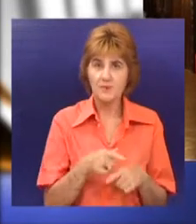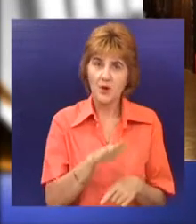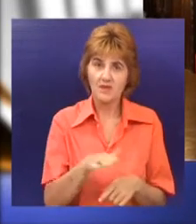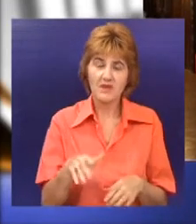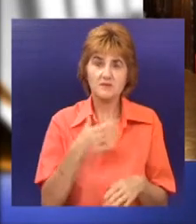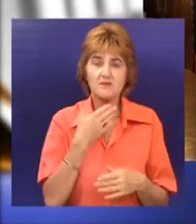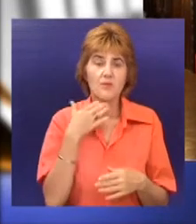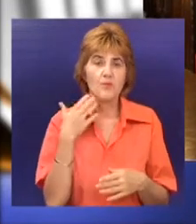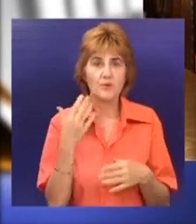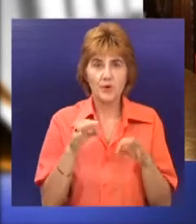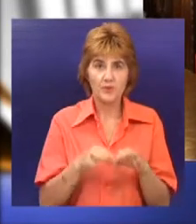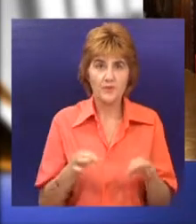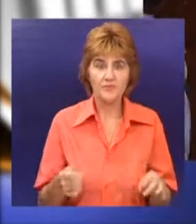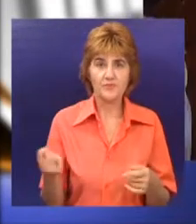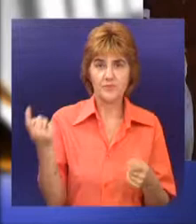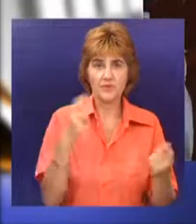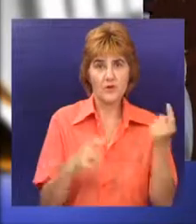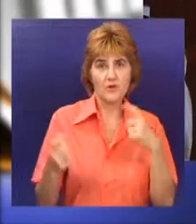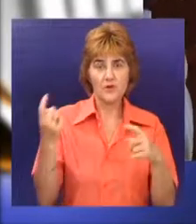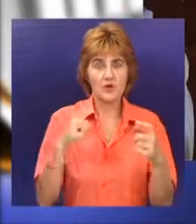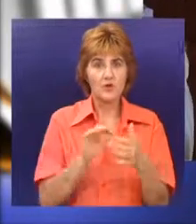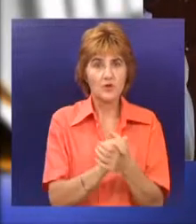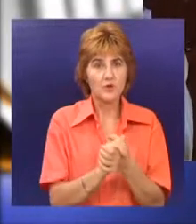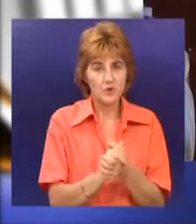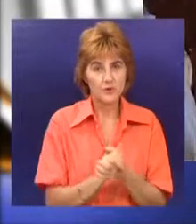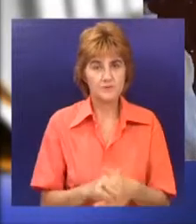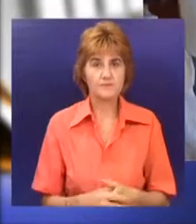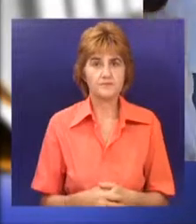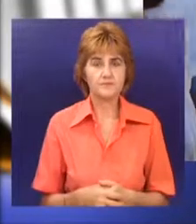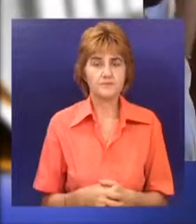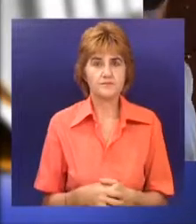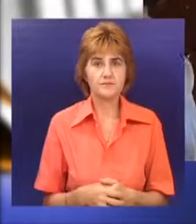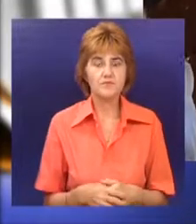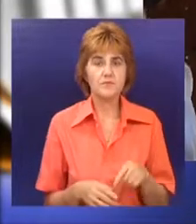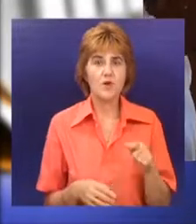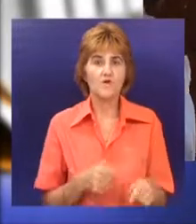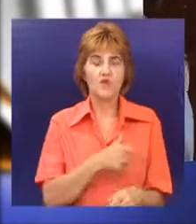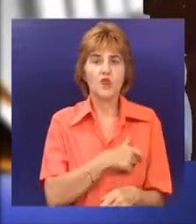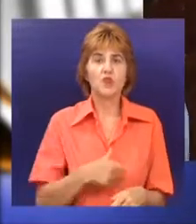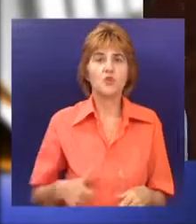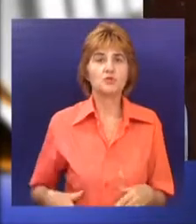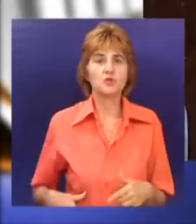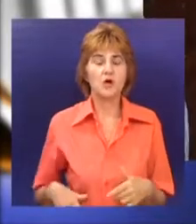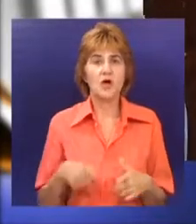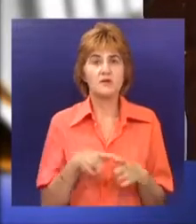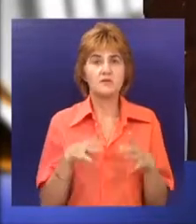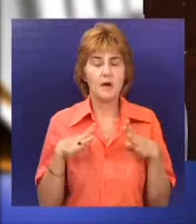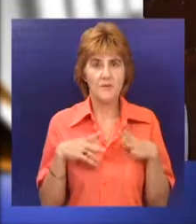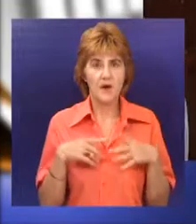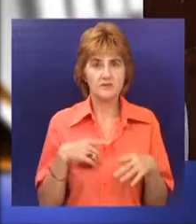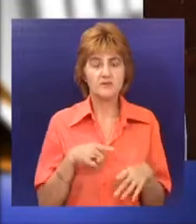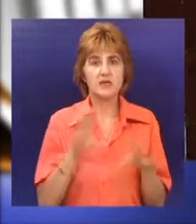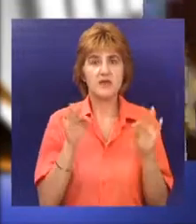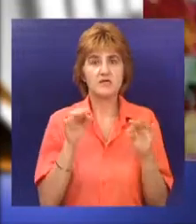Dužijanci maleni zaista dođu njihovi drugari iz zemalja u okruženju. Dužijanca malenih je održana od 8. do 10.